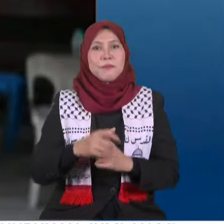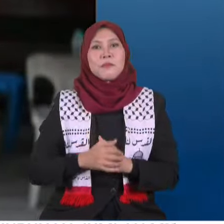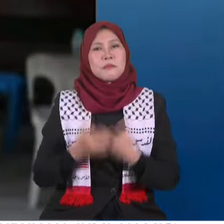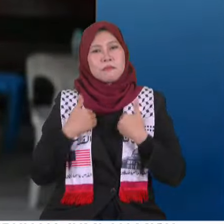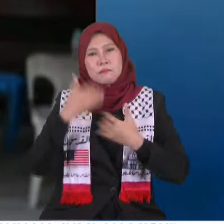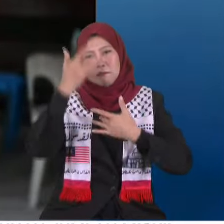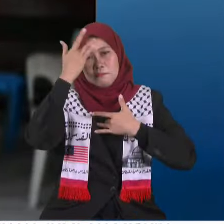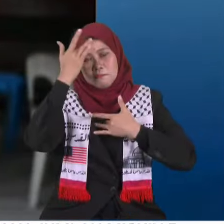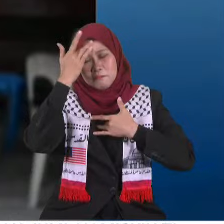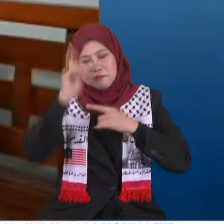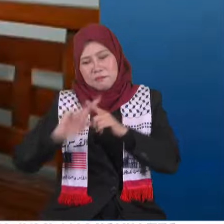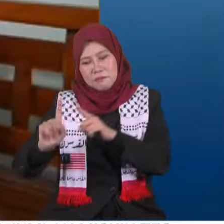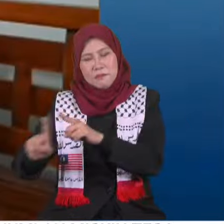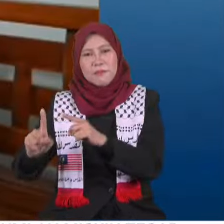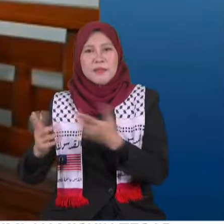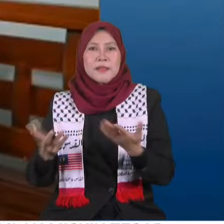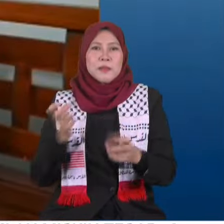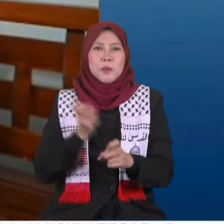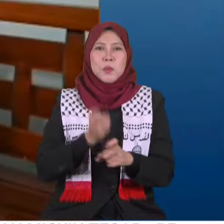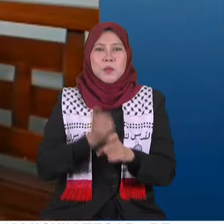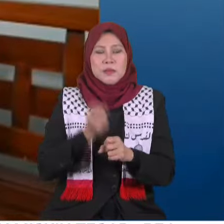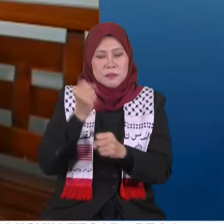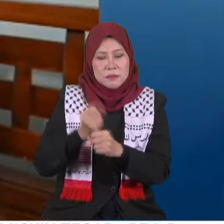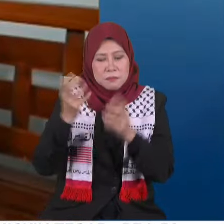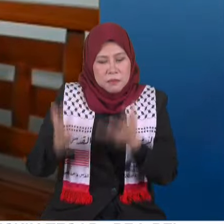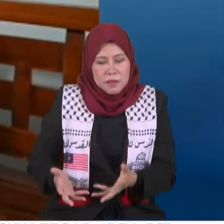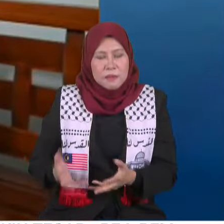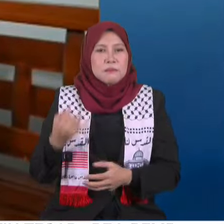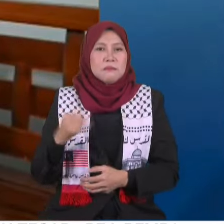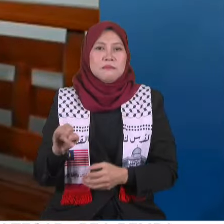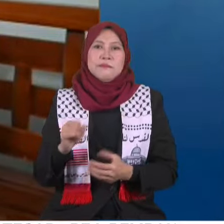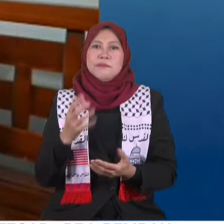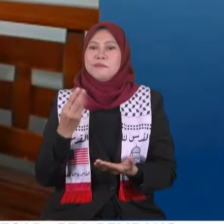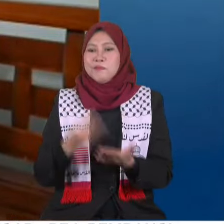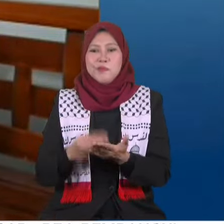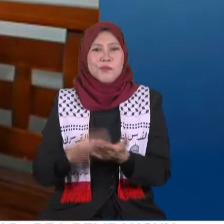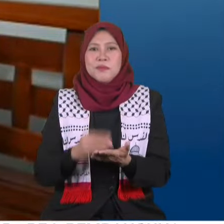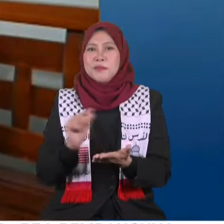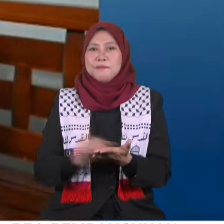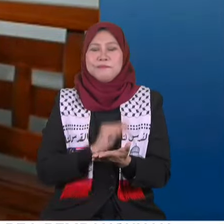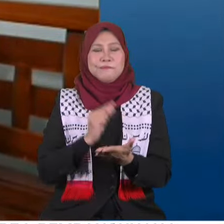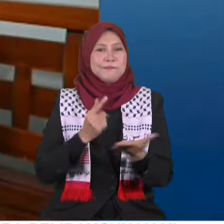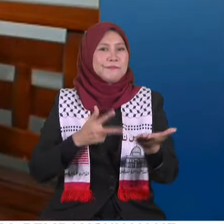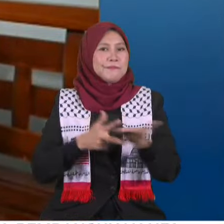masalah kesihatan lain menyukarkan Azman melakukan kerja-kerja berat dan terputus sumber pendapatan.